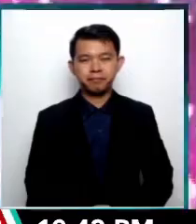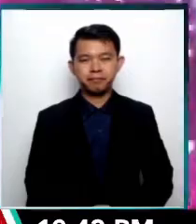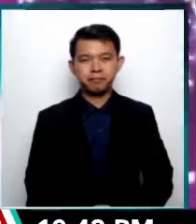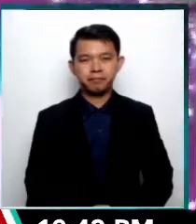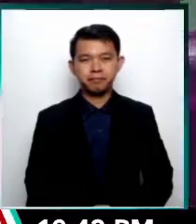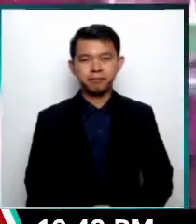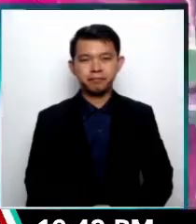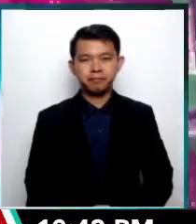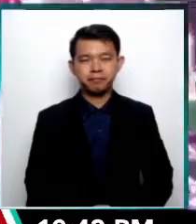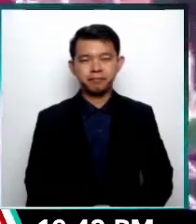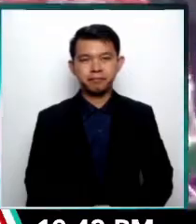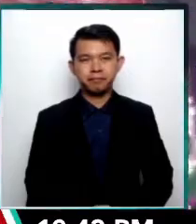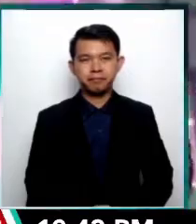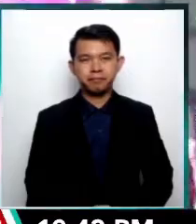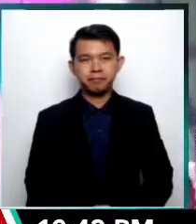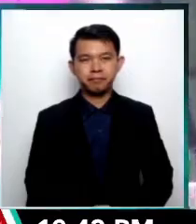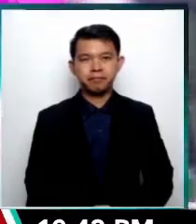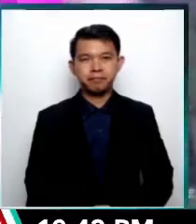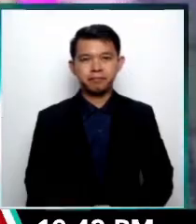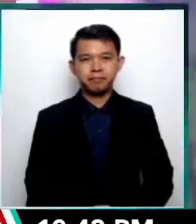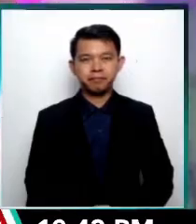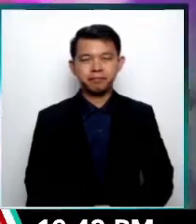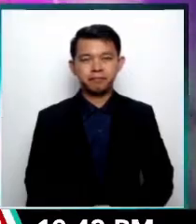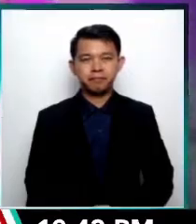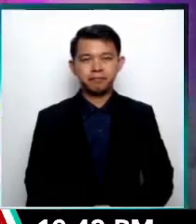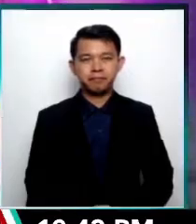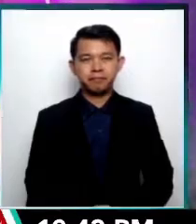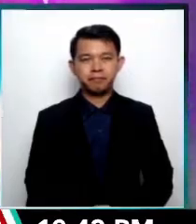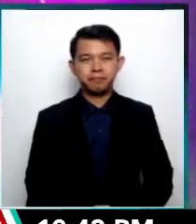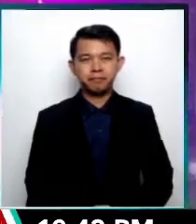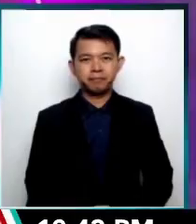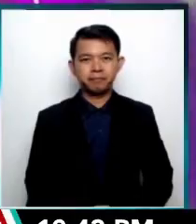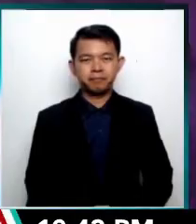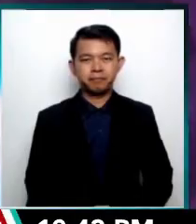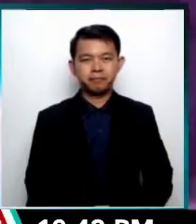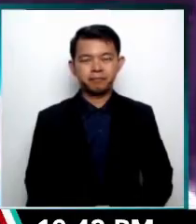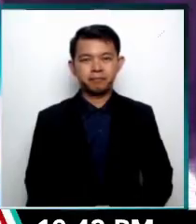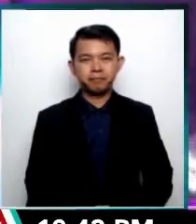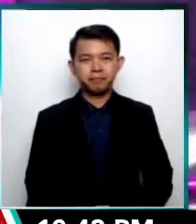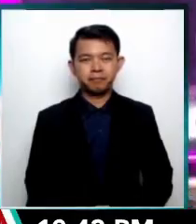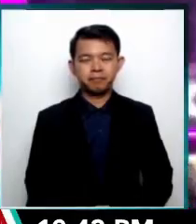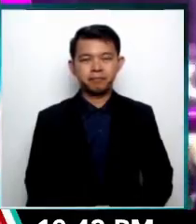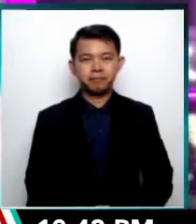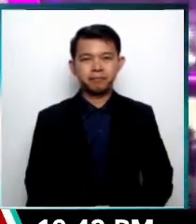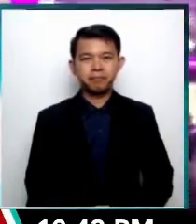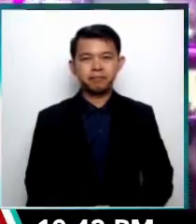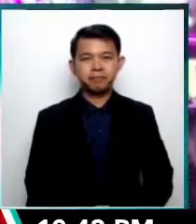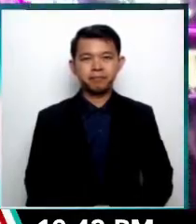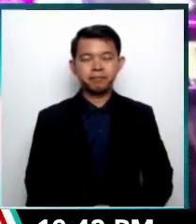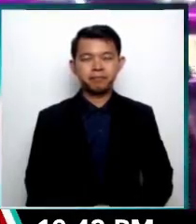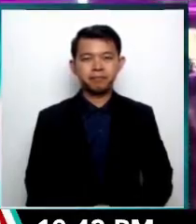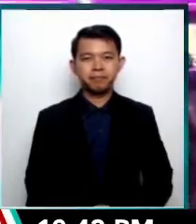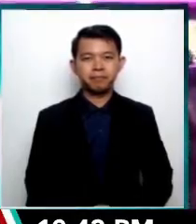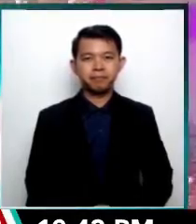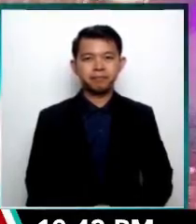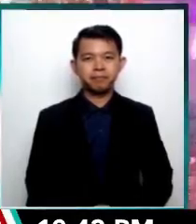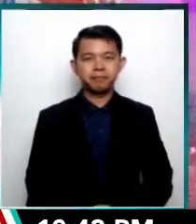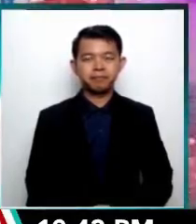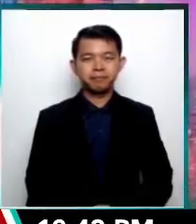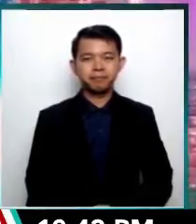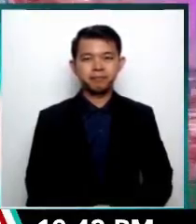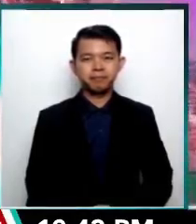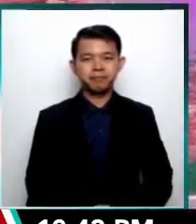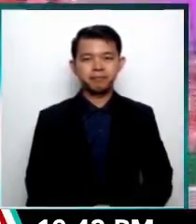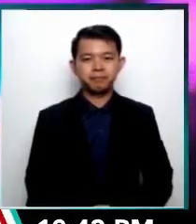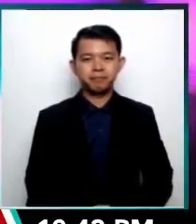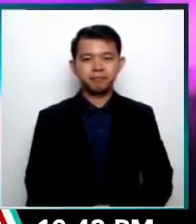Binuksan sa publiko ang 36-foot Christmas tree at lights display sa City Hall compound sa Pasay City. May mga parol sa paligid